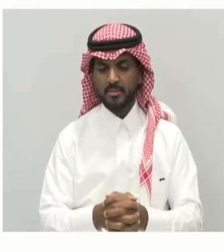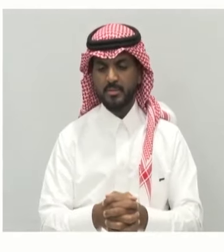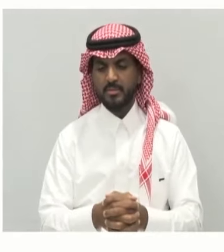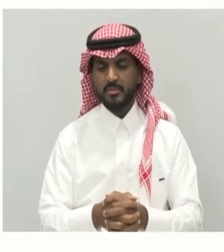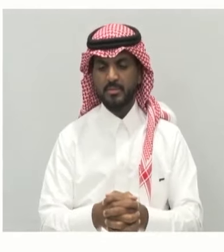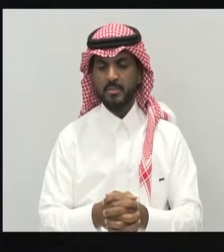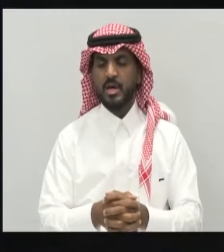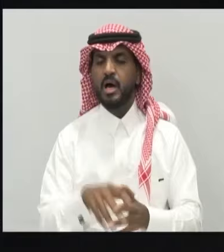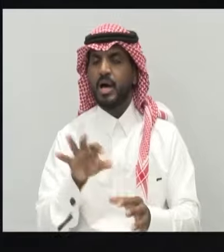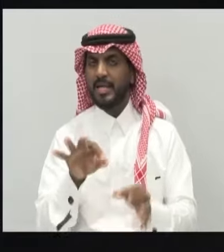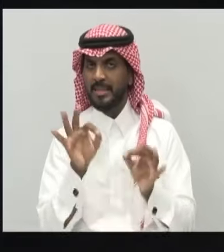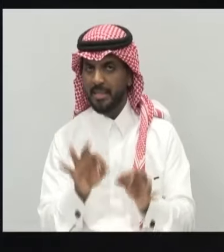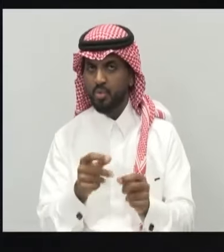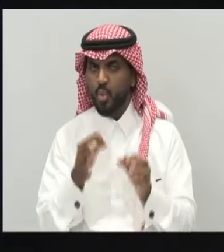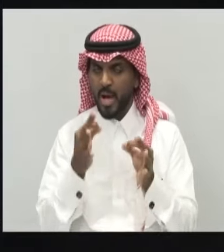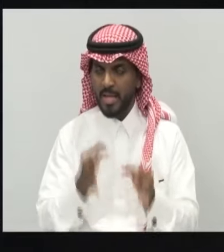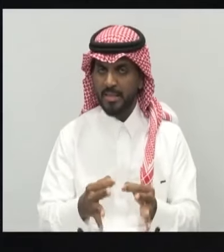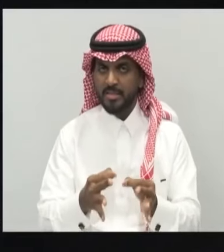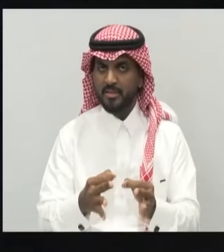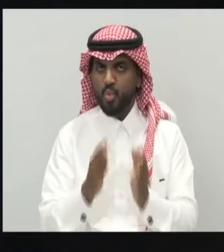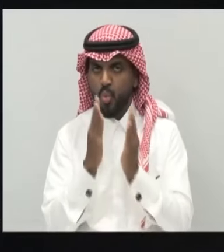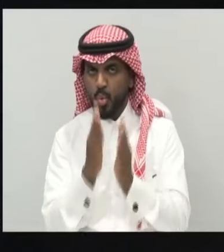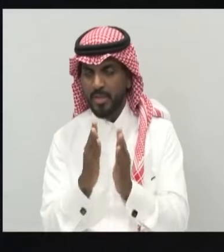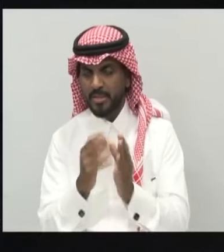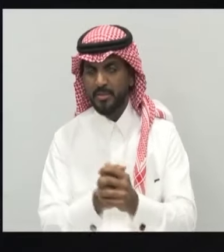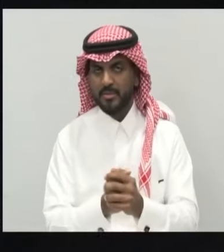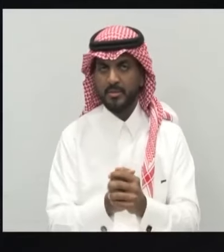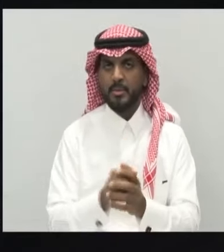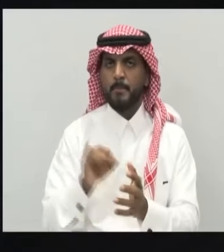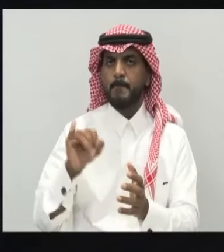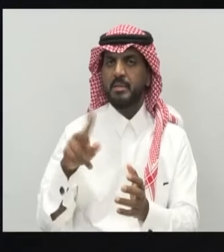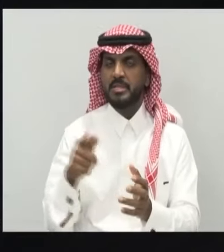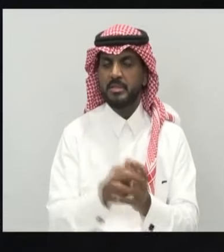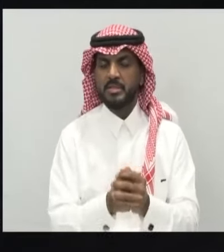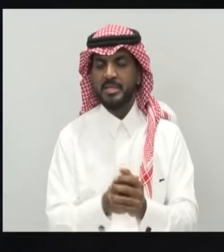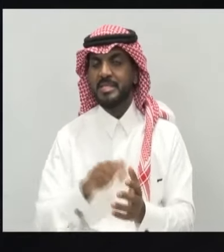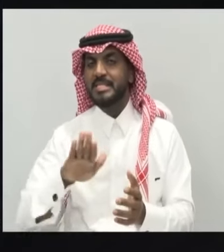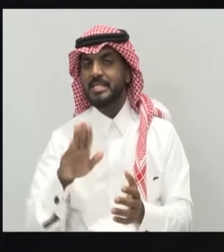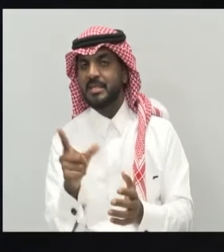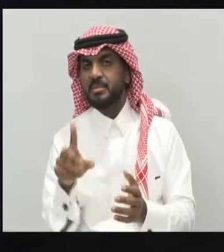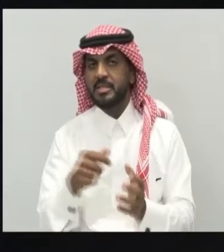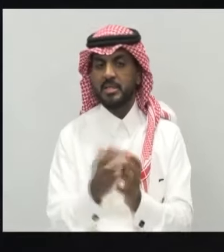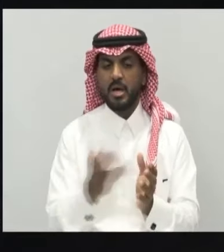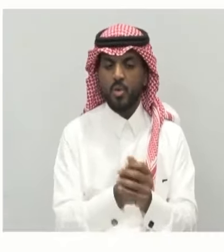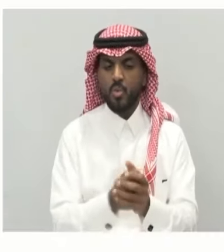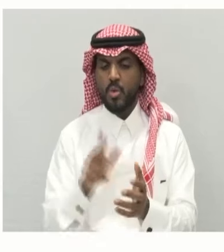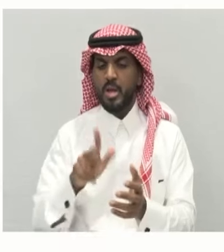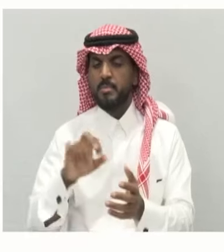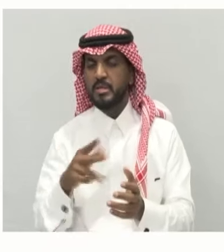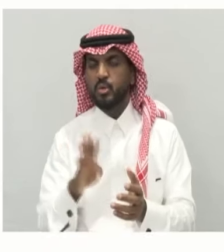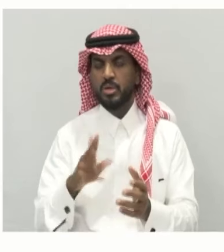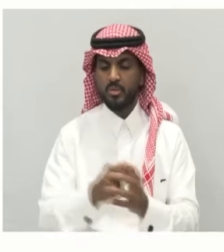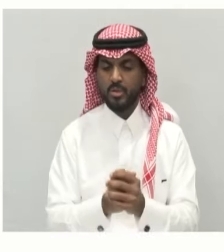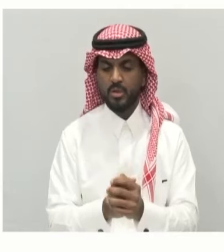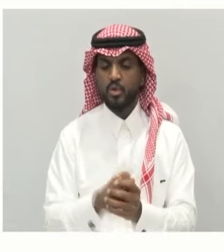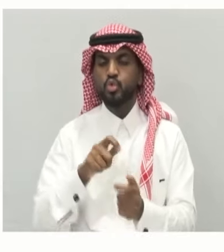اطوال ابغى احدد ما هي الوحده المناسبه هل اختار المليمتر السنتيمتر المتر الكيلومتر يلا نبدا